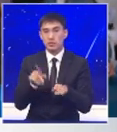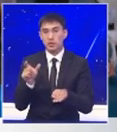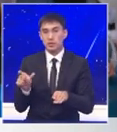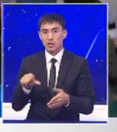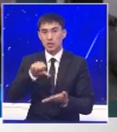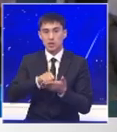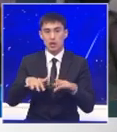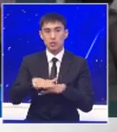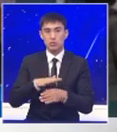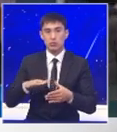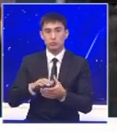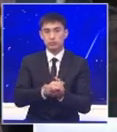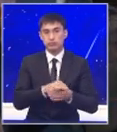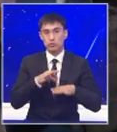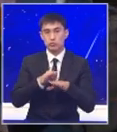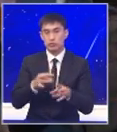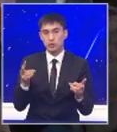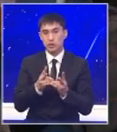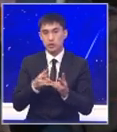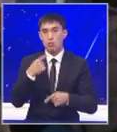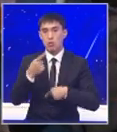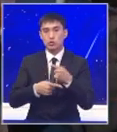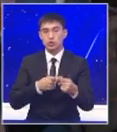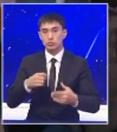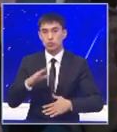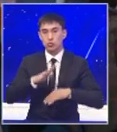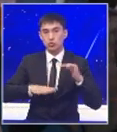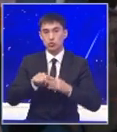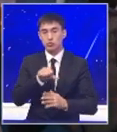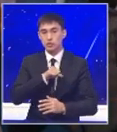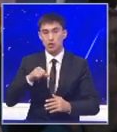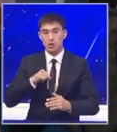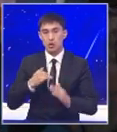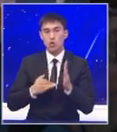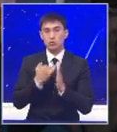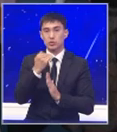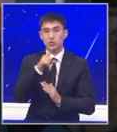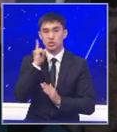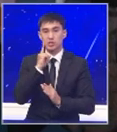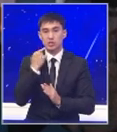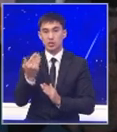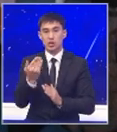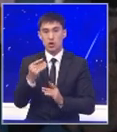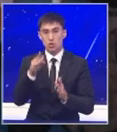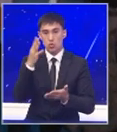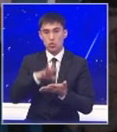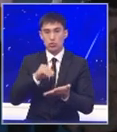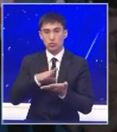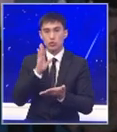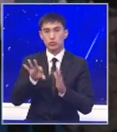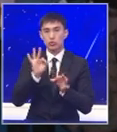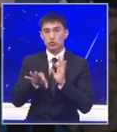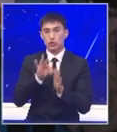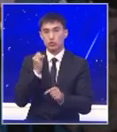атсалысып, халық болып жұмыла өткізуіміз керек. Болашағымыз өз қолымызда. Өсіп келе жатқан жас ұрпаққа үлгі болып дұрыс